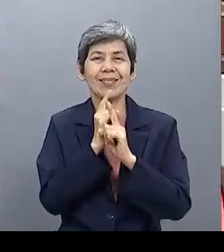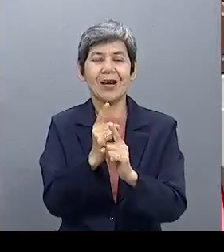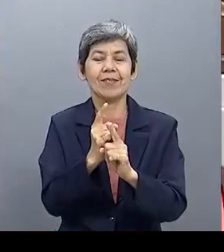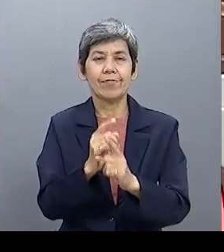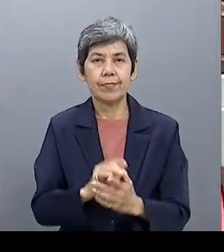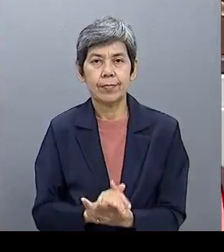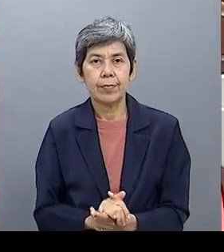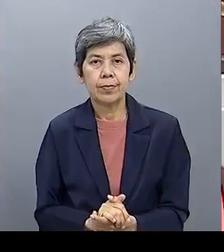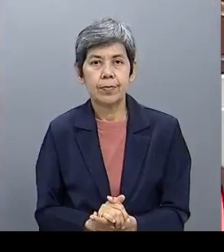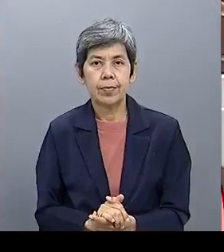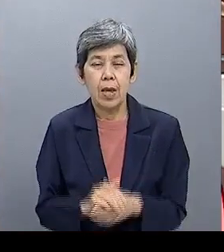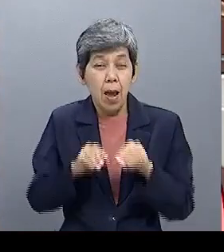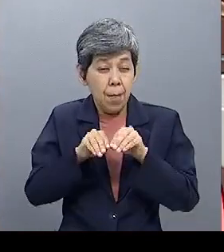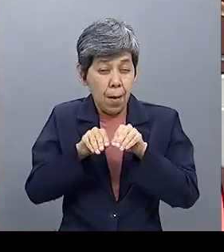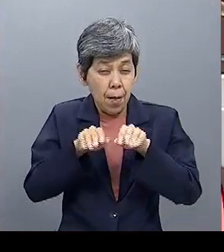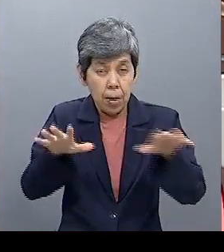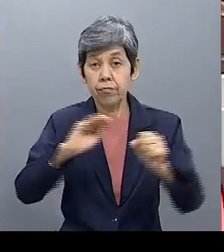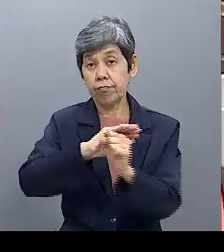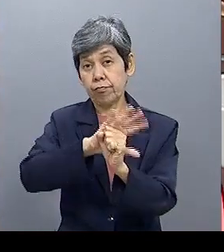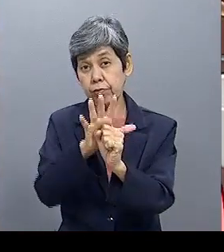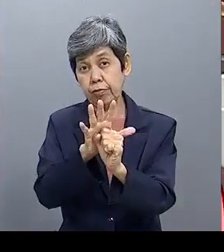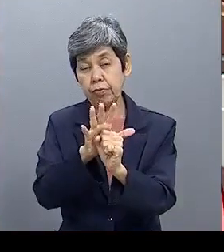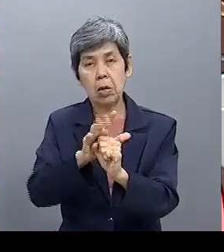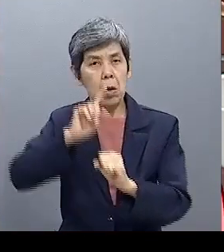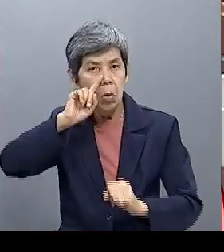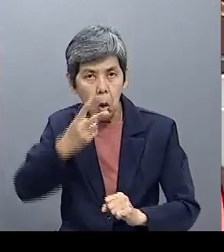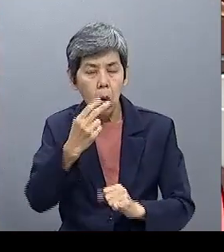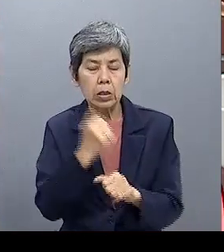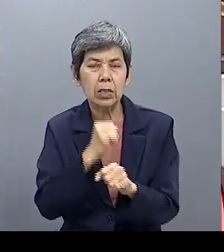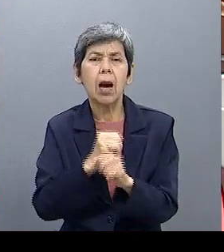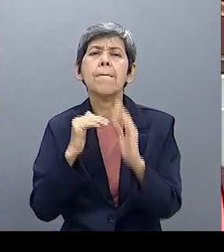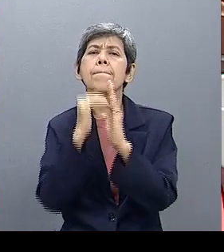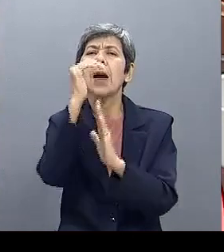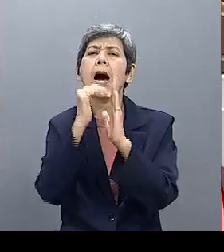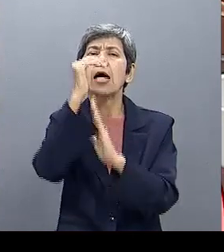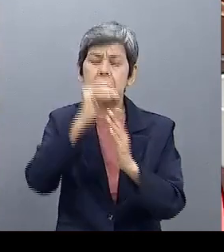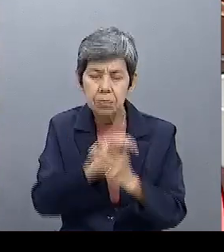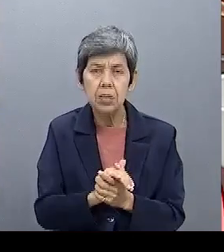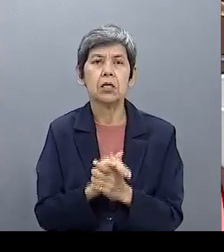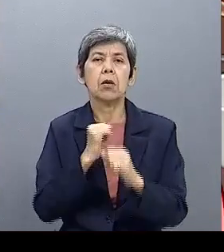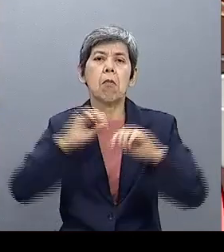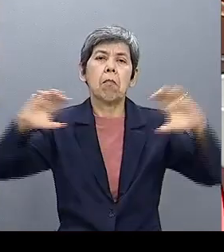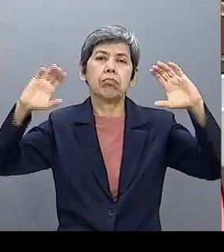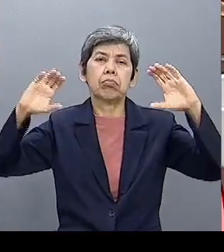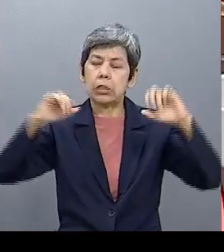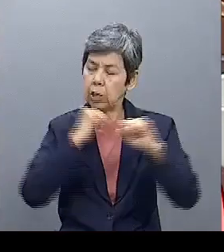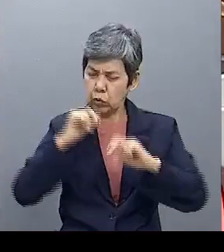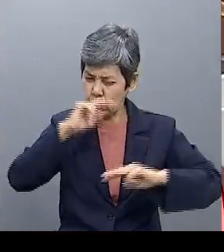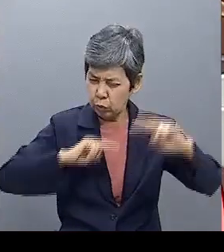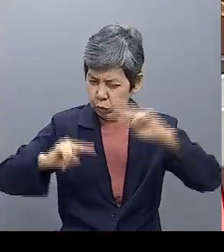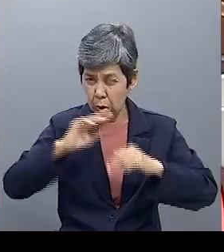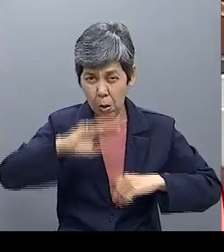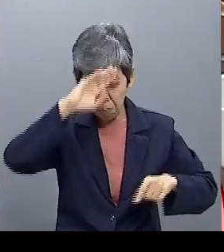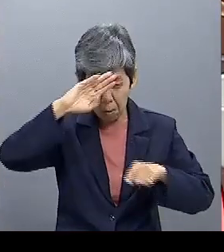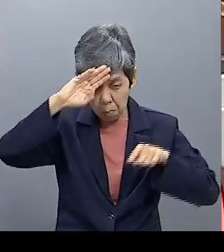มีการระบาดของโคลอี้ 19ระลอกใหม่ในหลายจังหวัดภาคเหนือนะครับก็ทำให้หน่วยงานภาครัฐจะต้องเร่งค้นหาผู้ป่วยและปรับ